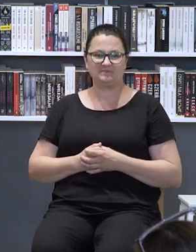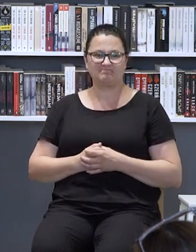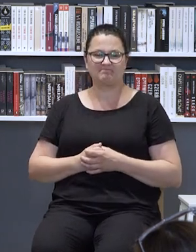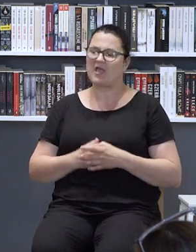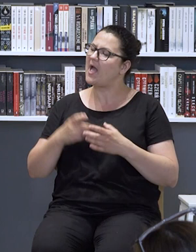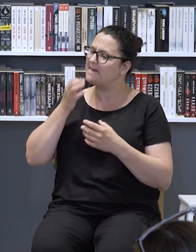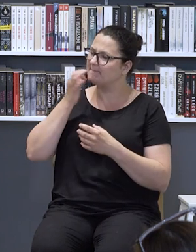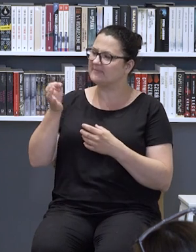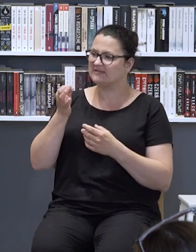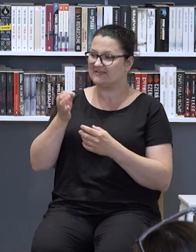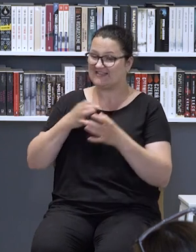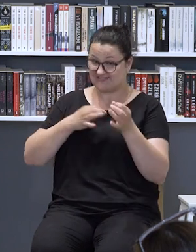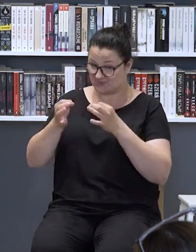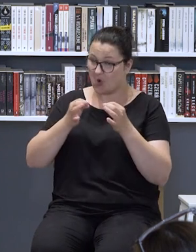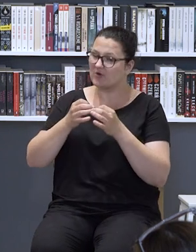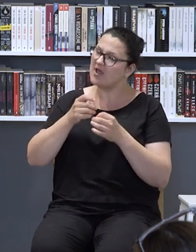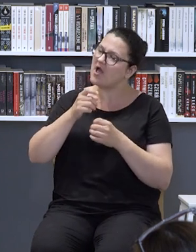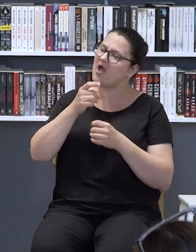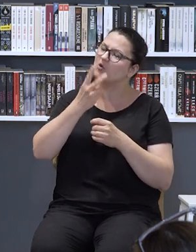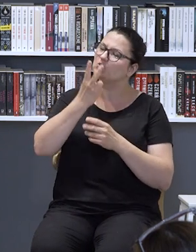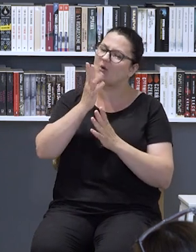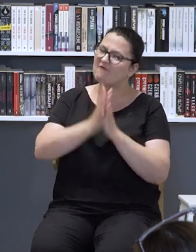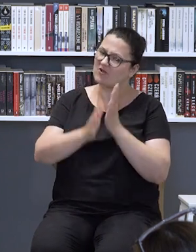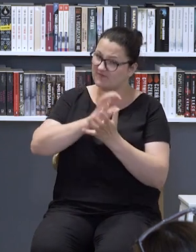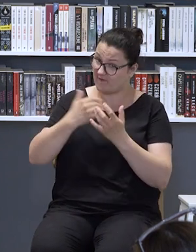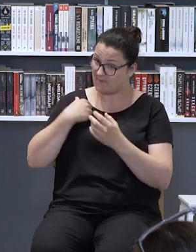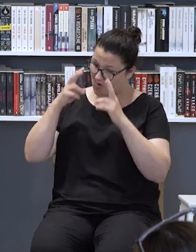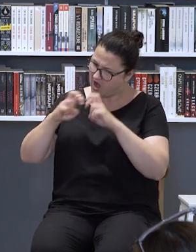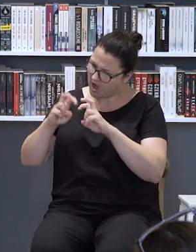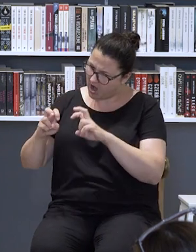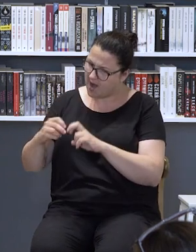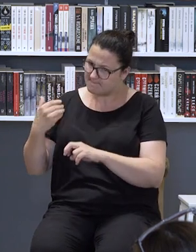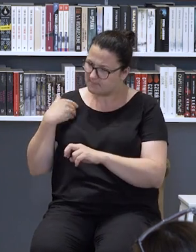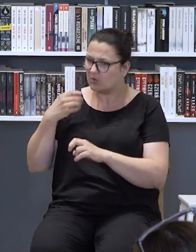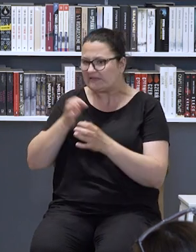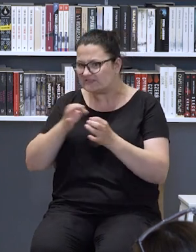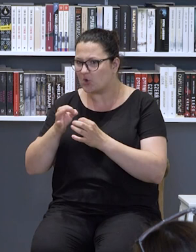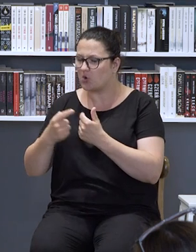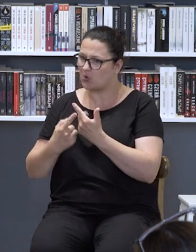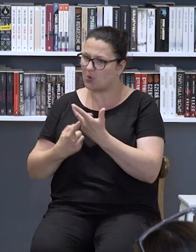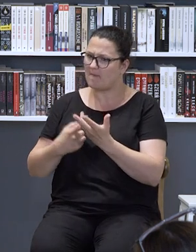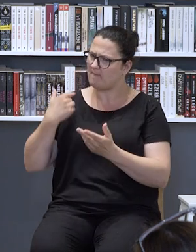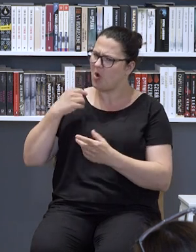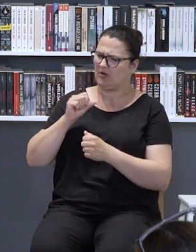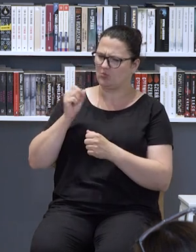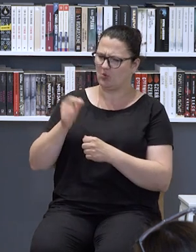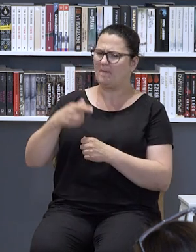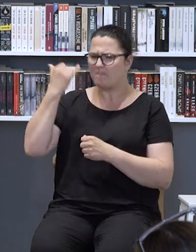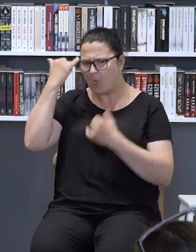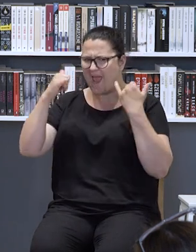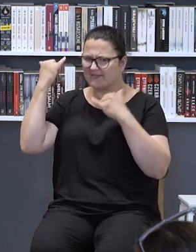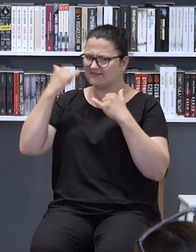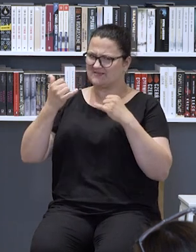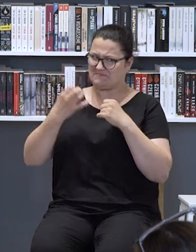A czy do tych historii dotyczących II wojny też robiłaś research? Bo tam są błędy z premedytacją, wprowadzone takie błędy